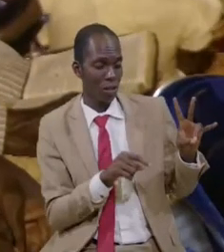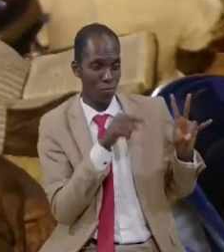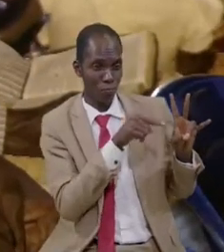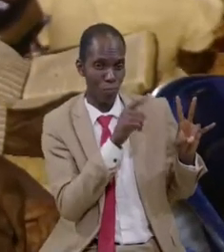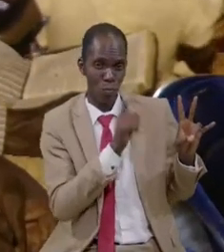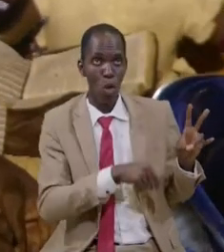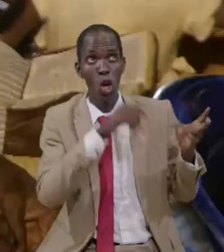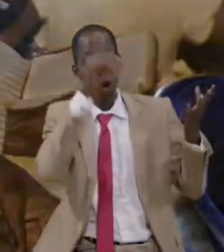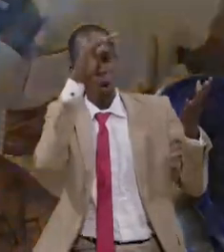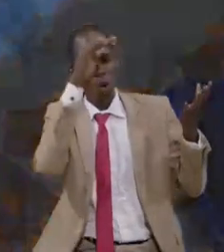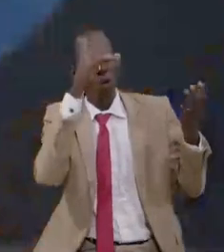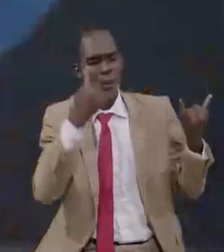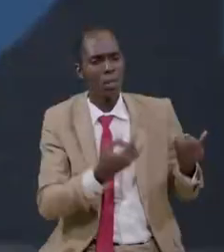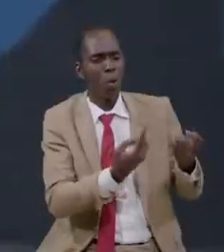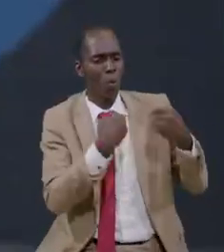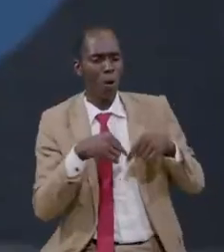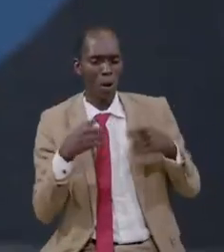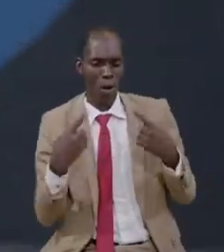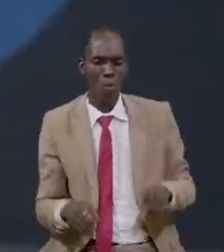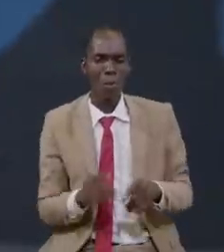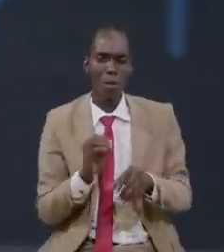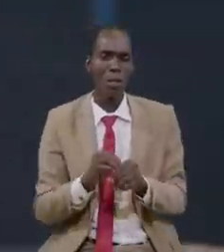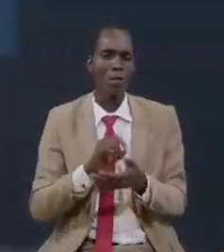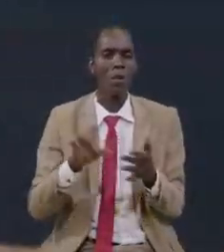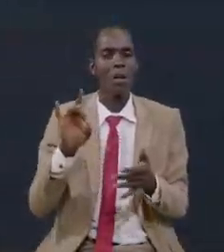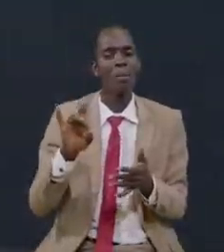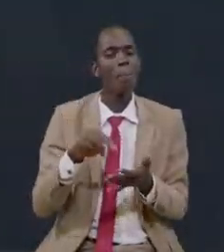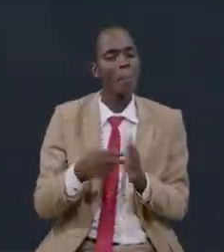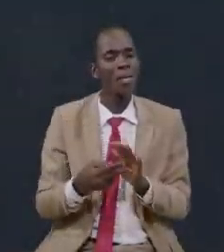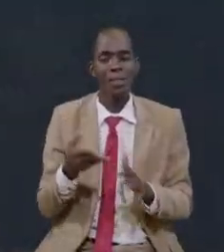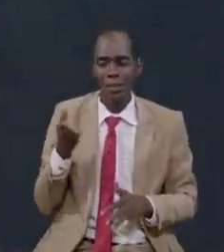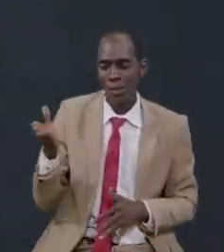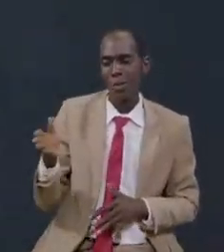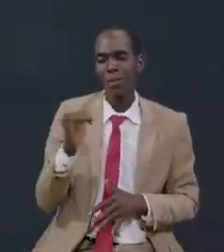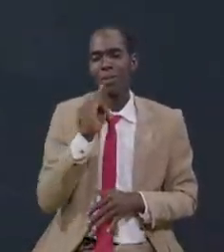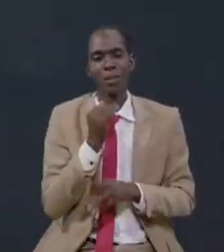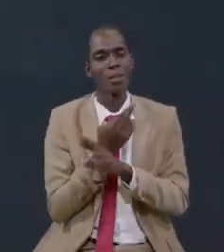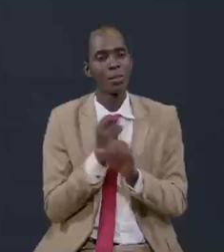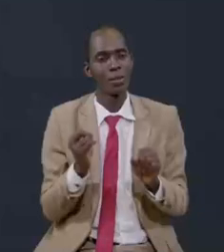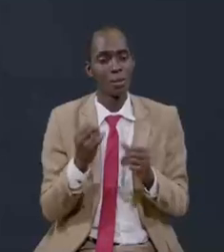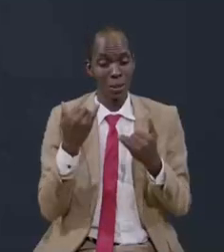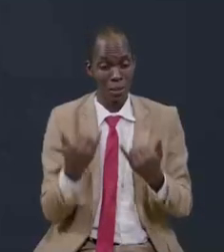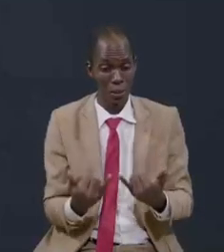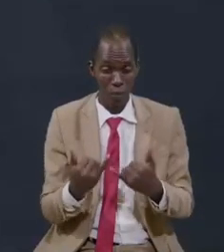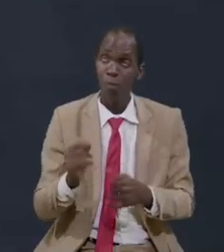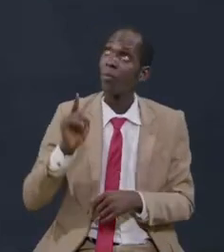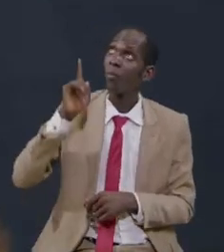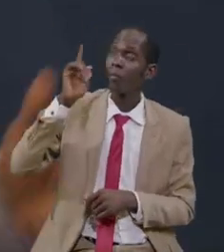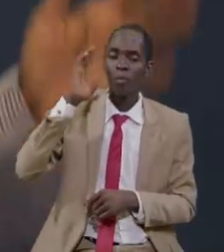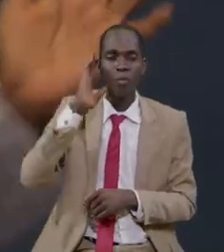tu mets ton espérance, qu'est-ce qui arrive? C'est comme s'il y a la rédemption. Il rachètera